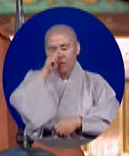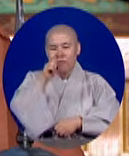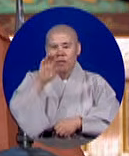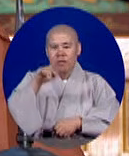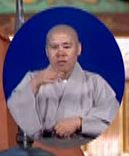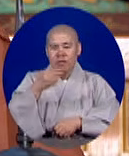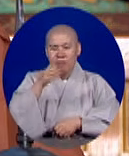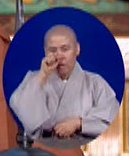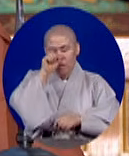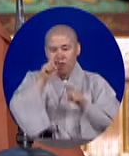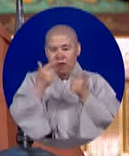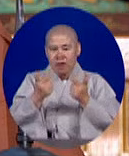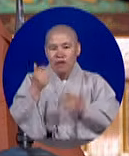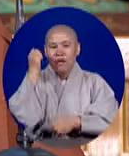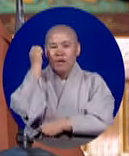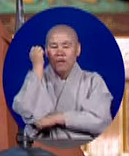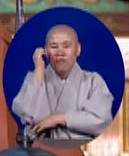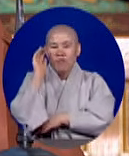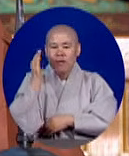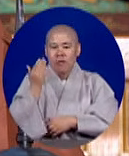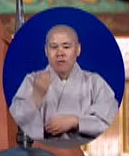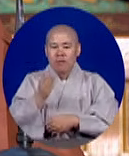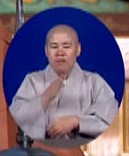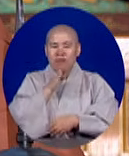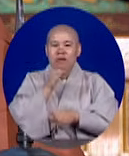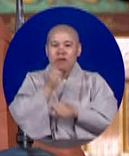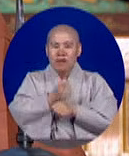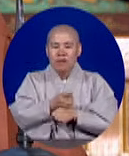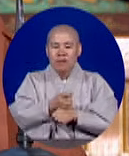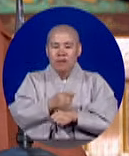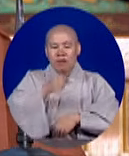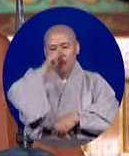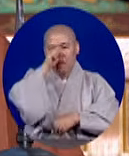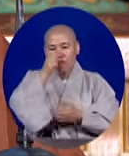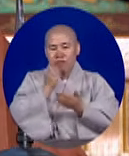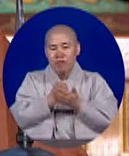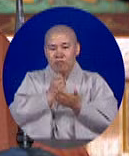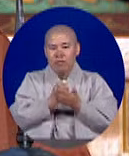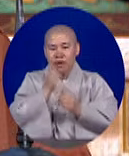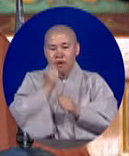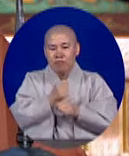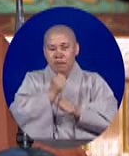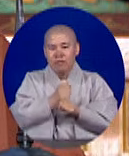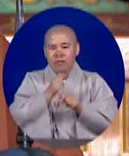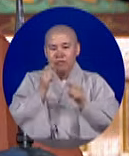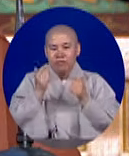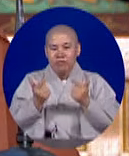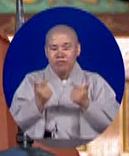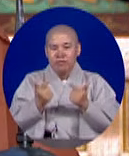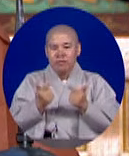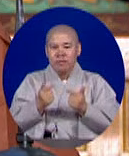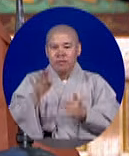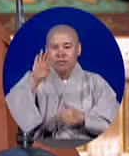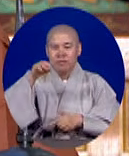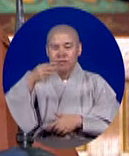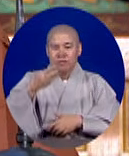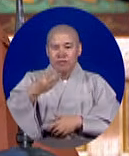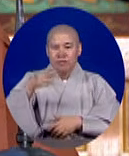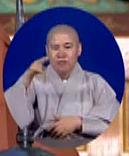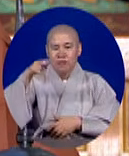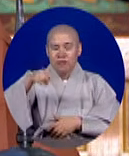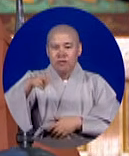이 진성이라는 게 순전히 선법만 만들어내는 거 아니에요. 불수자성